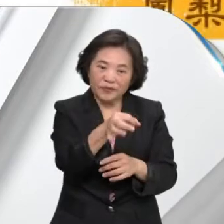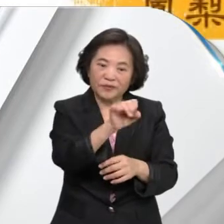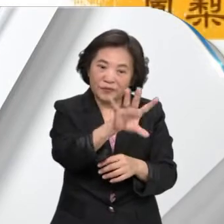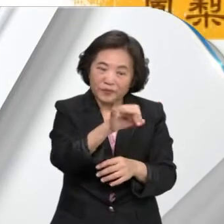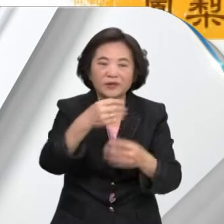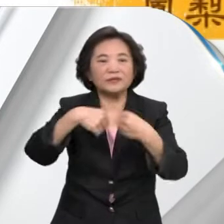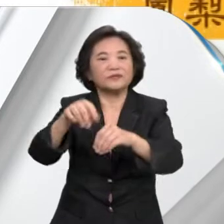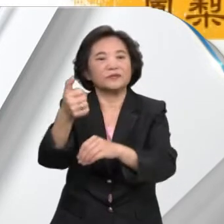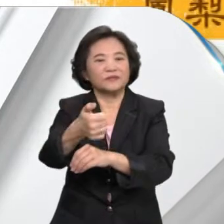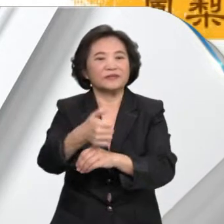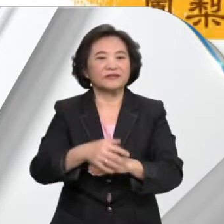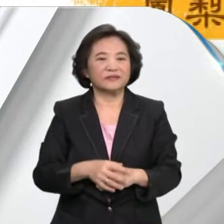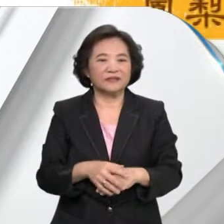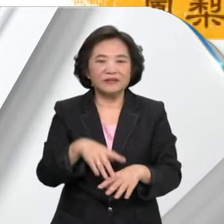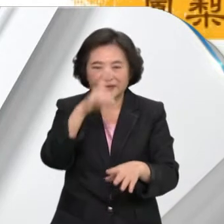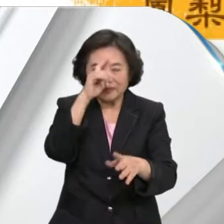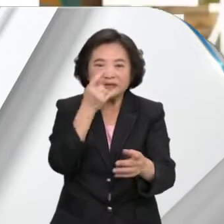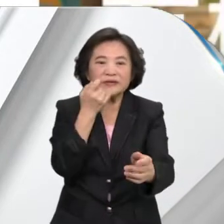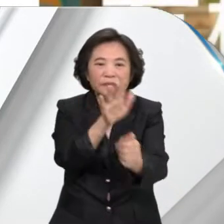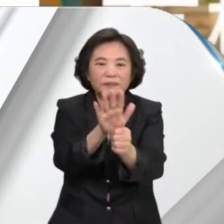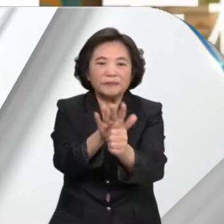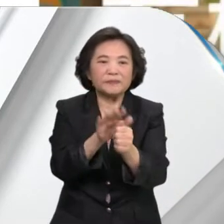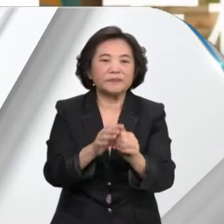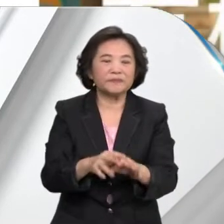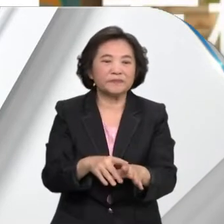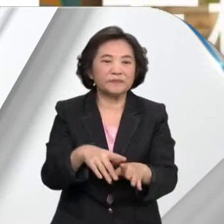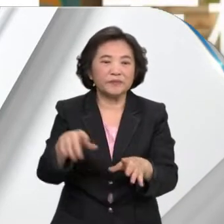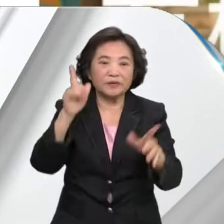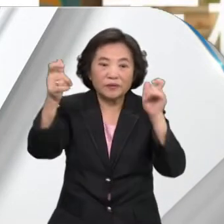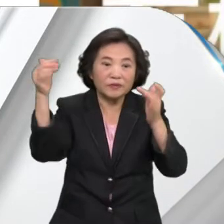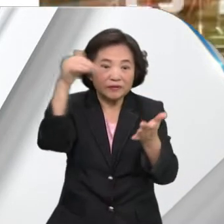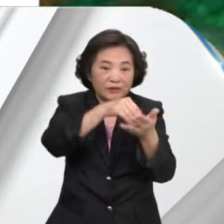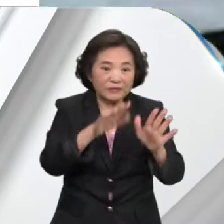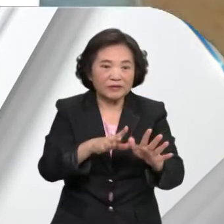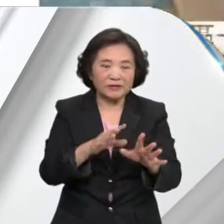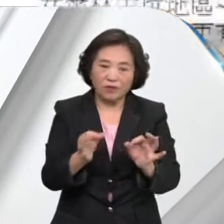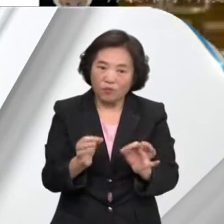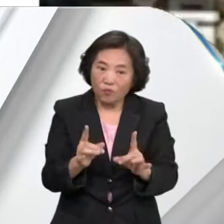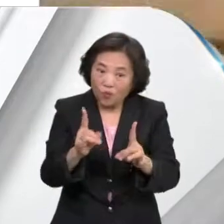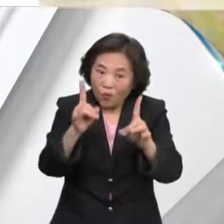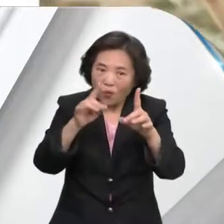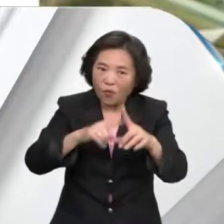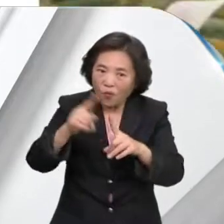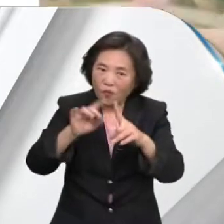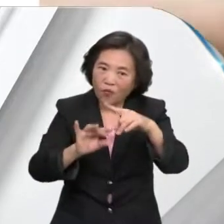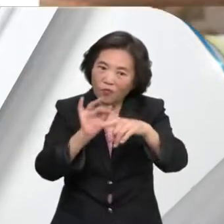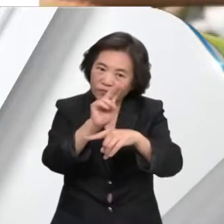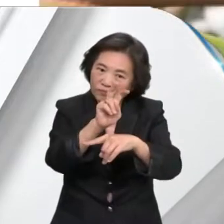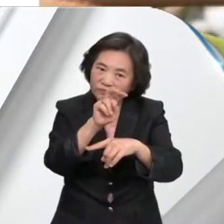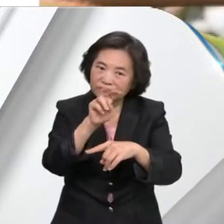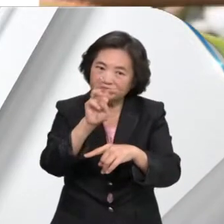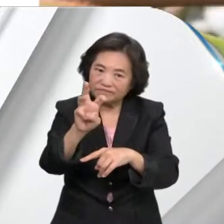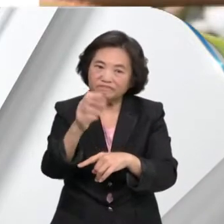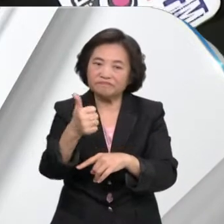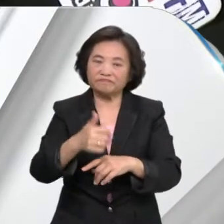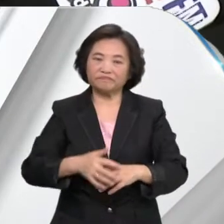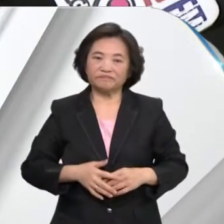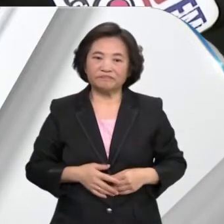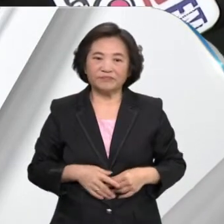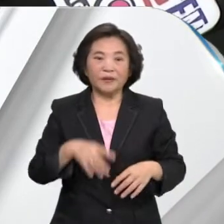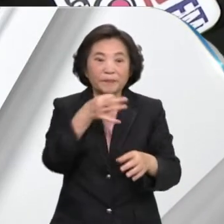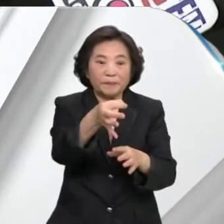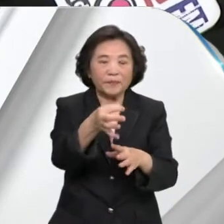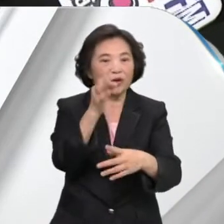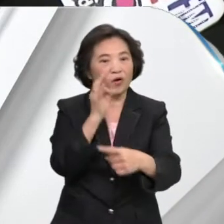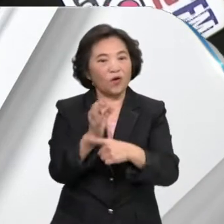感受疫情对农产品的影响。一家咪讲，供应多两万，一直差不多心中两到三箱。 购买能够得到